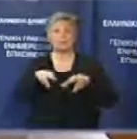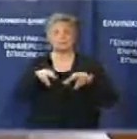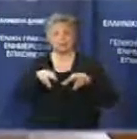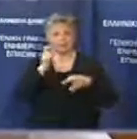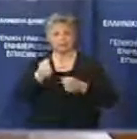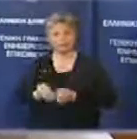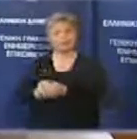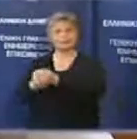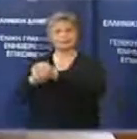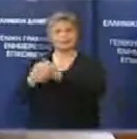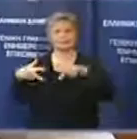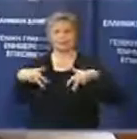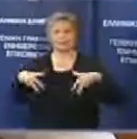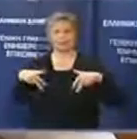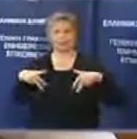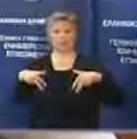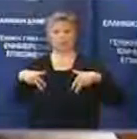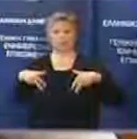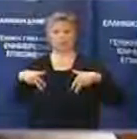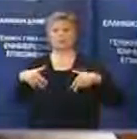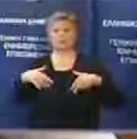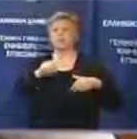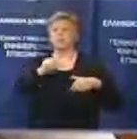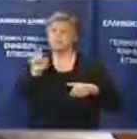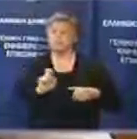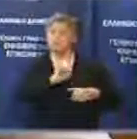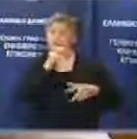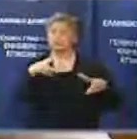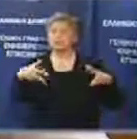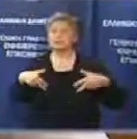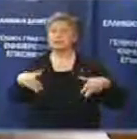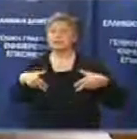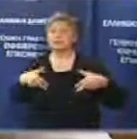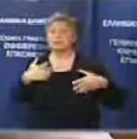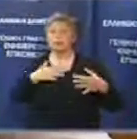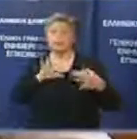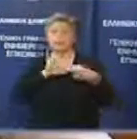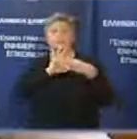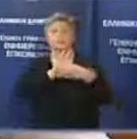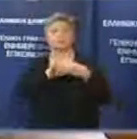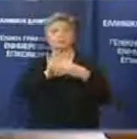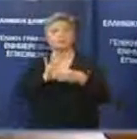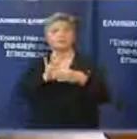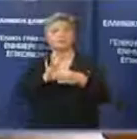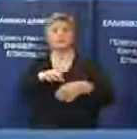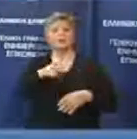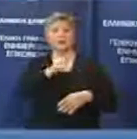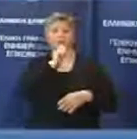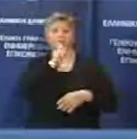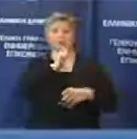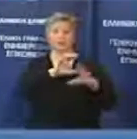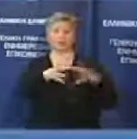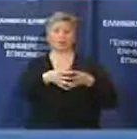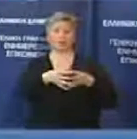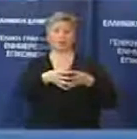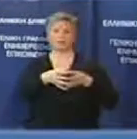βρει αναπληρωματικά κόμματα για να προχωρήσει σε συνεργασία μαζί του? Τώρα φτιάχνουμε για ένα δεύτερο σενάριο, το